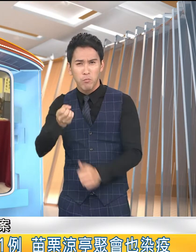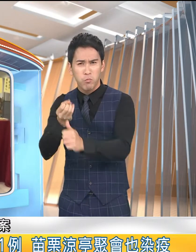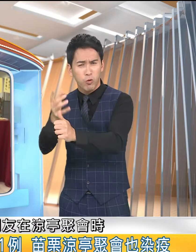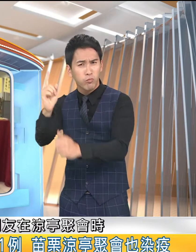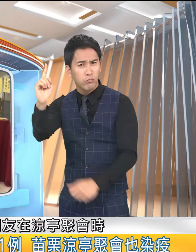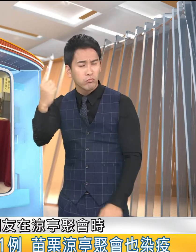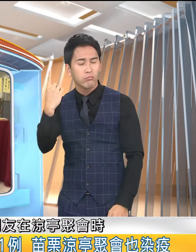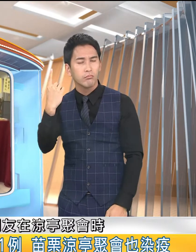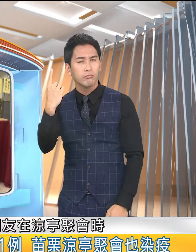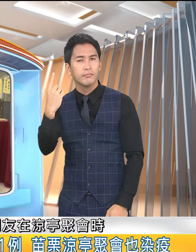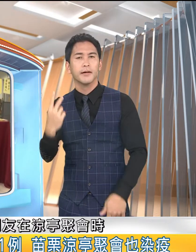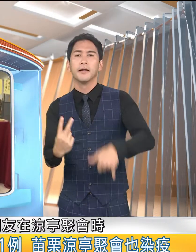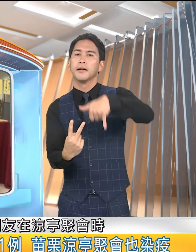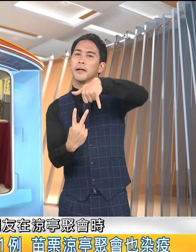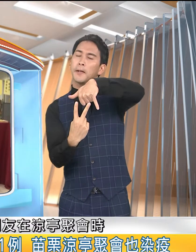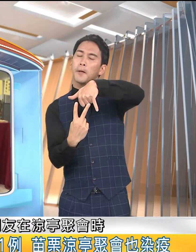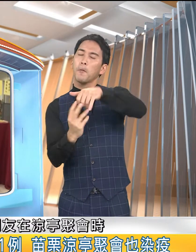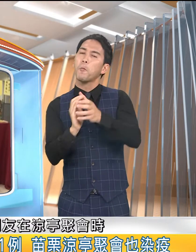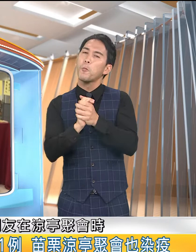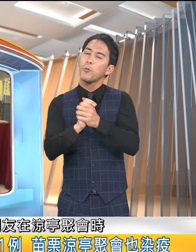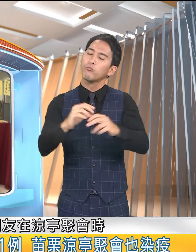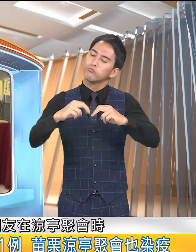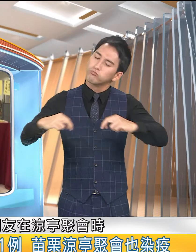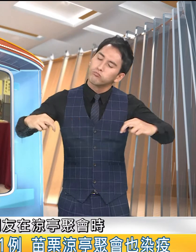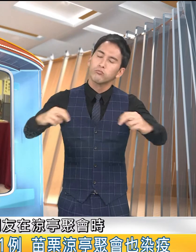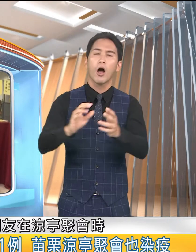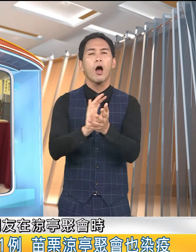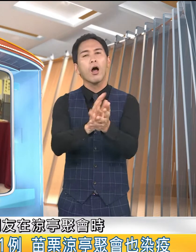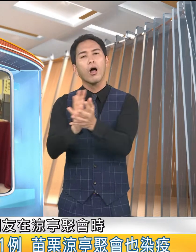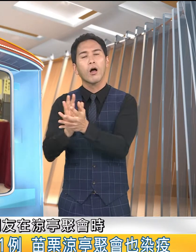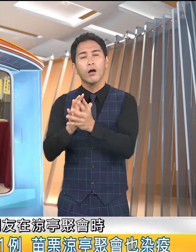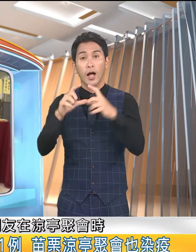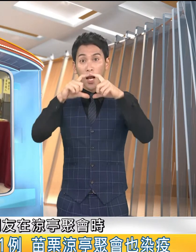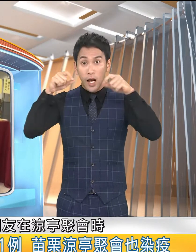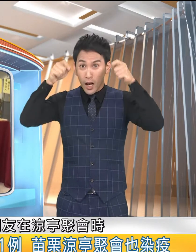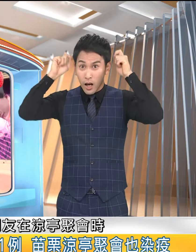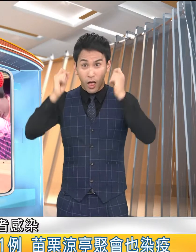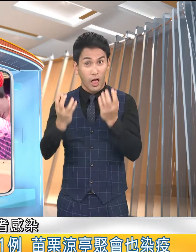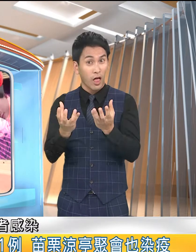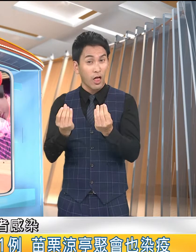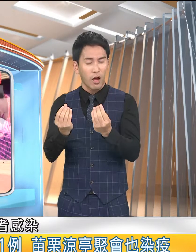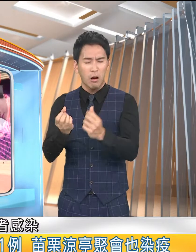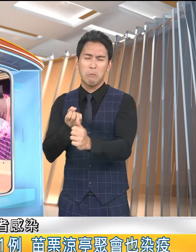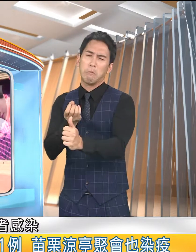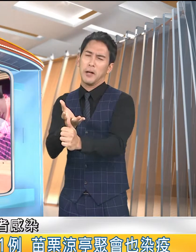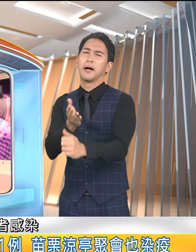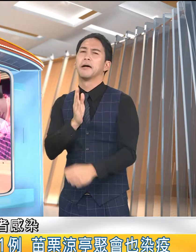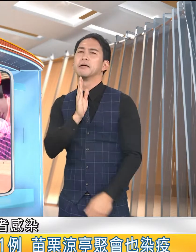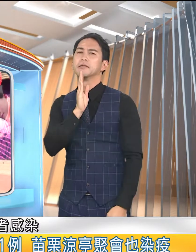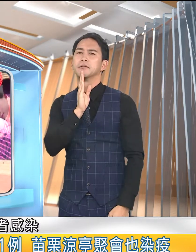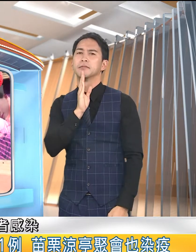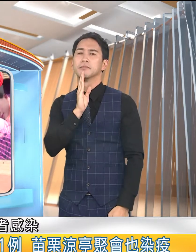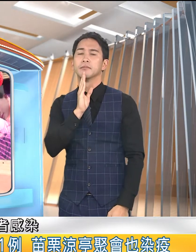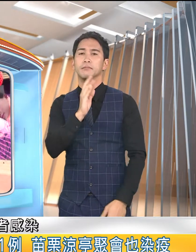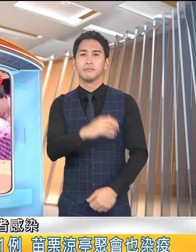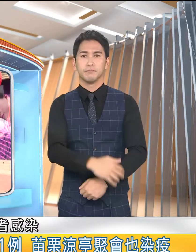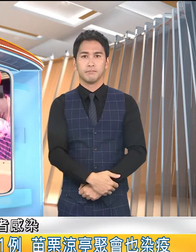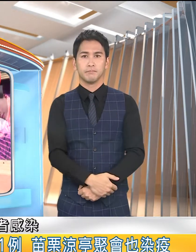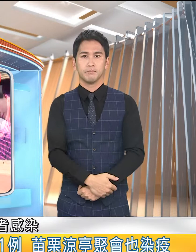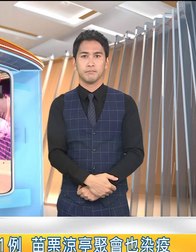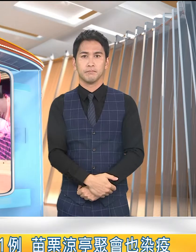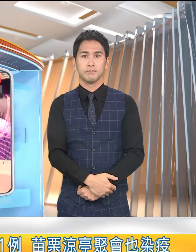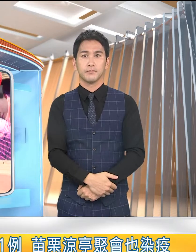个案，苗栗的个案是和朋友在凉亭群聚会的时候没有戴口罩，被接触者感